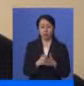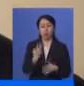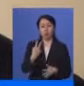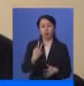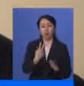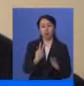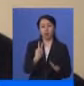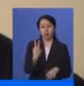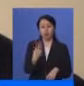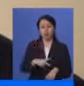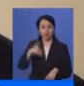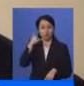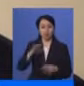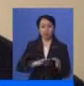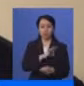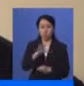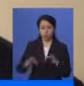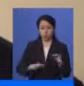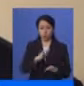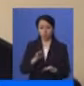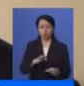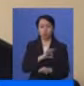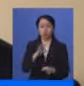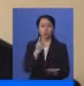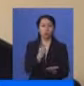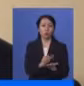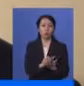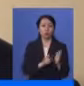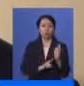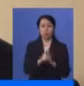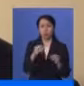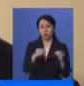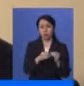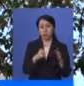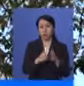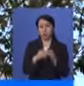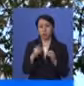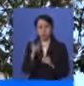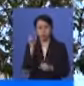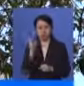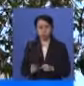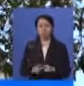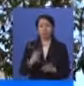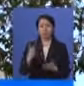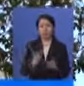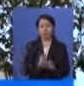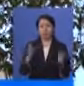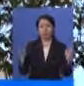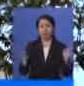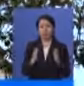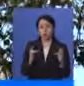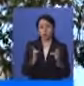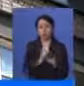20 вызовов в сутки. В сутки у нас госпитализируем от 10 до 15 человек выявляемость. Также в два раза сократилось количество